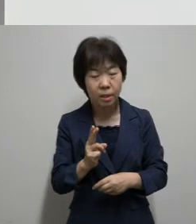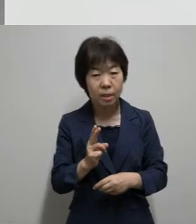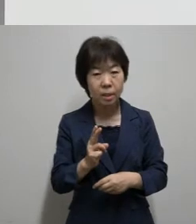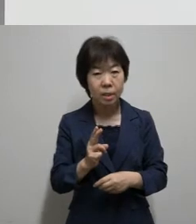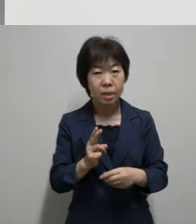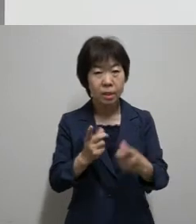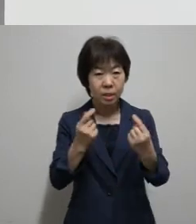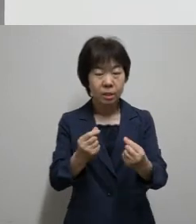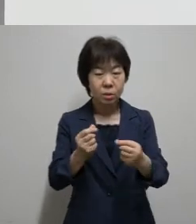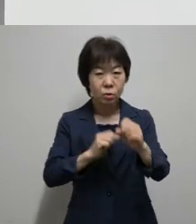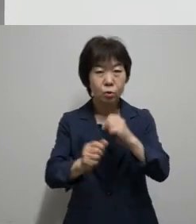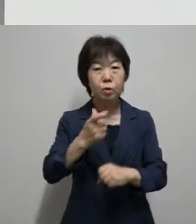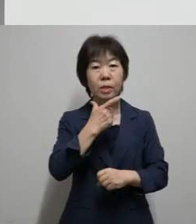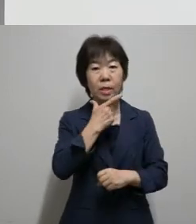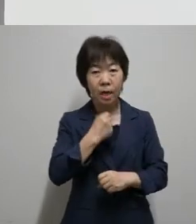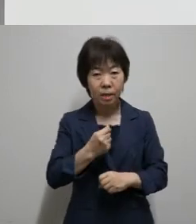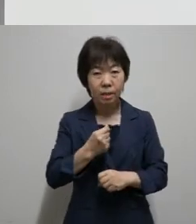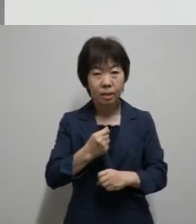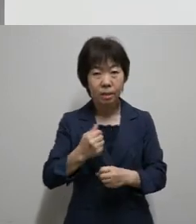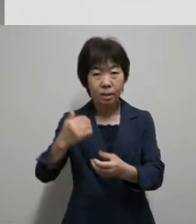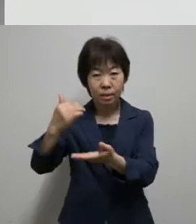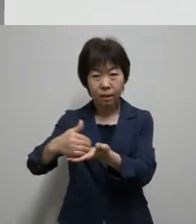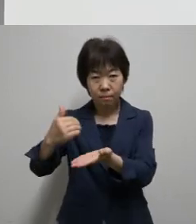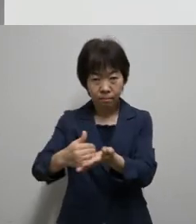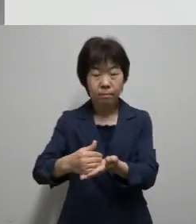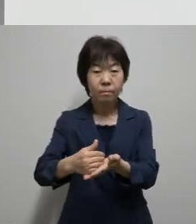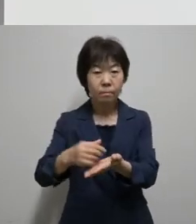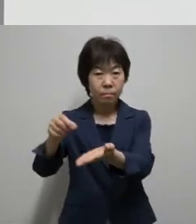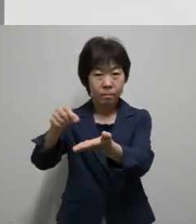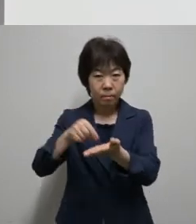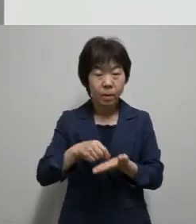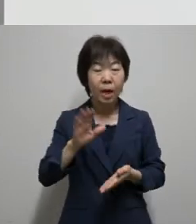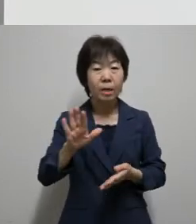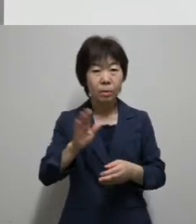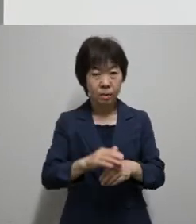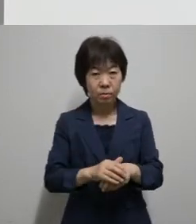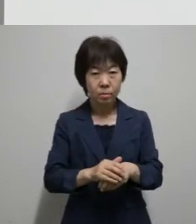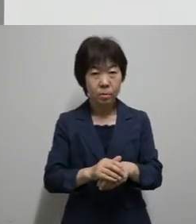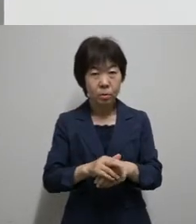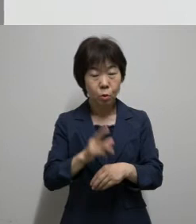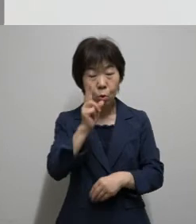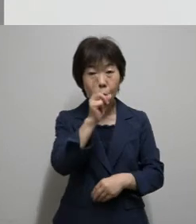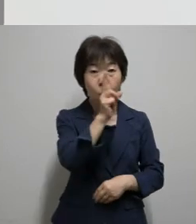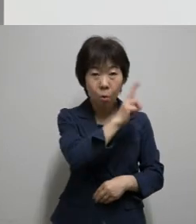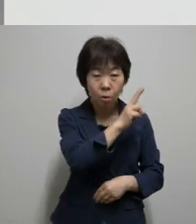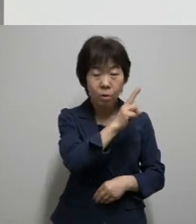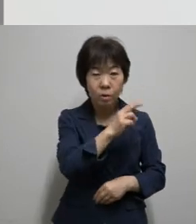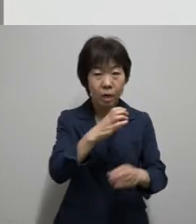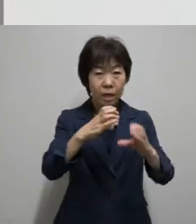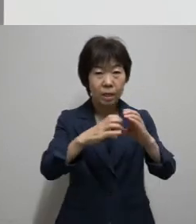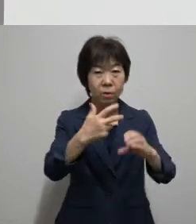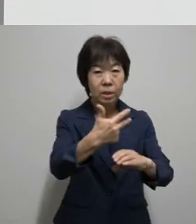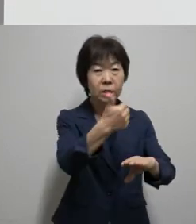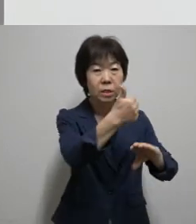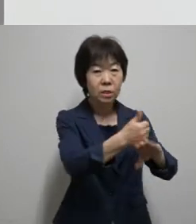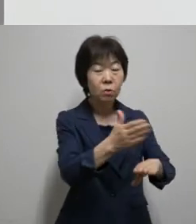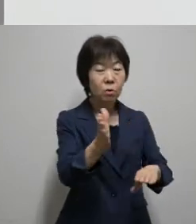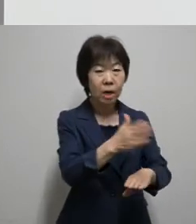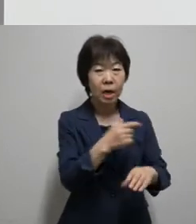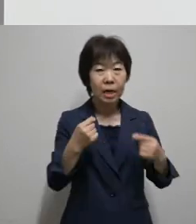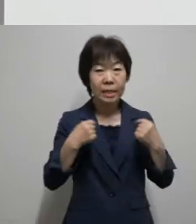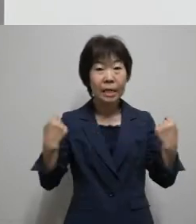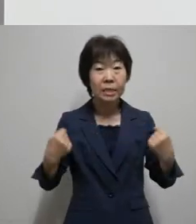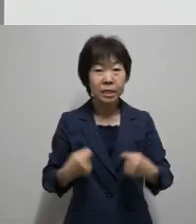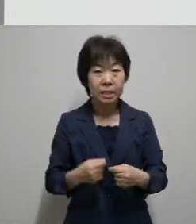というお話をいただいていますその後午後に入りましていわき市長から正式に国の